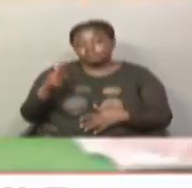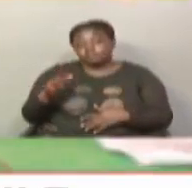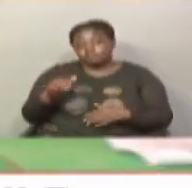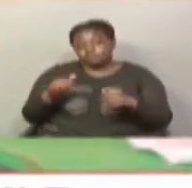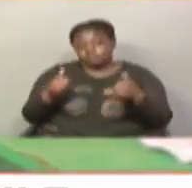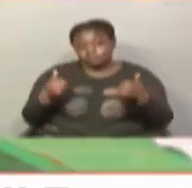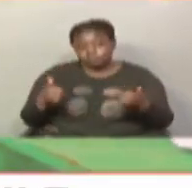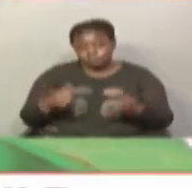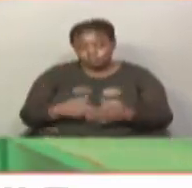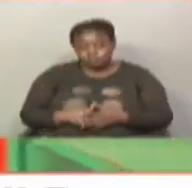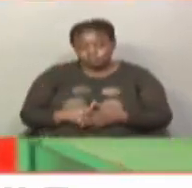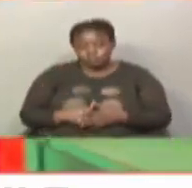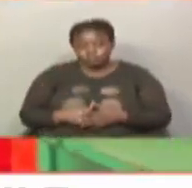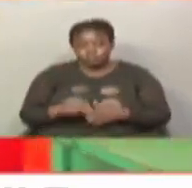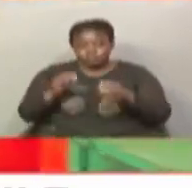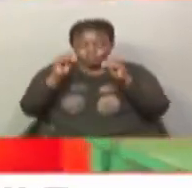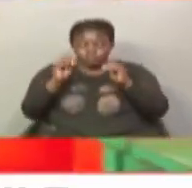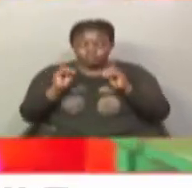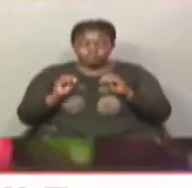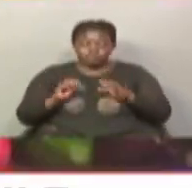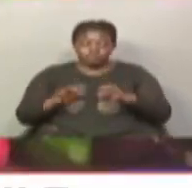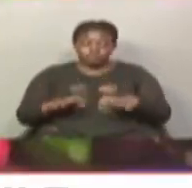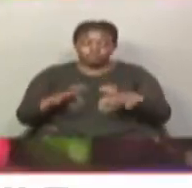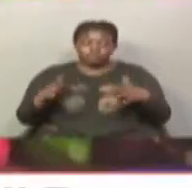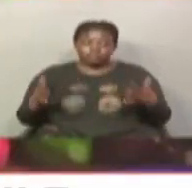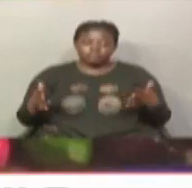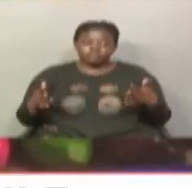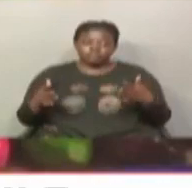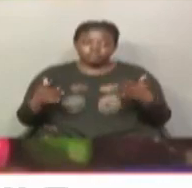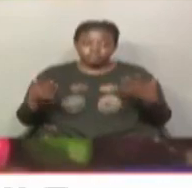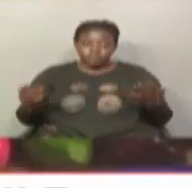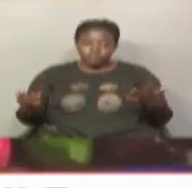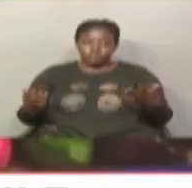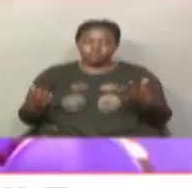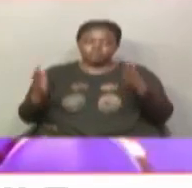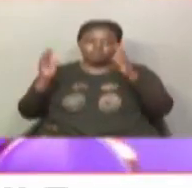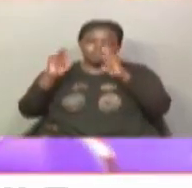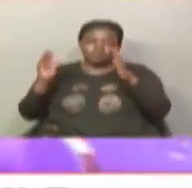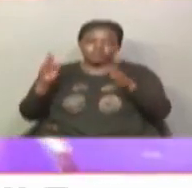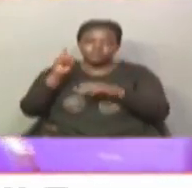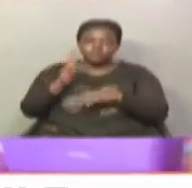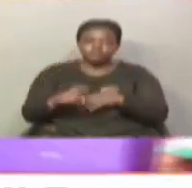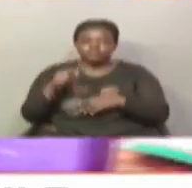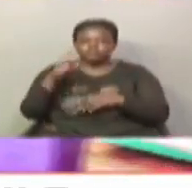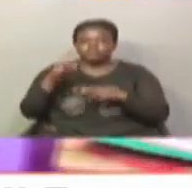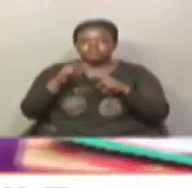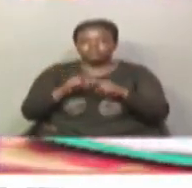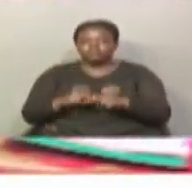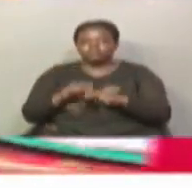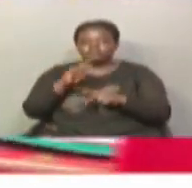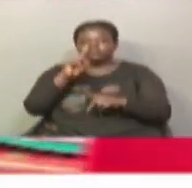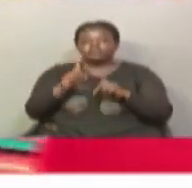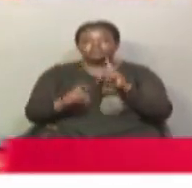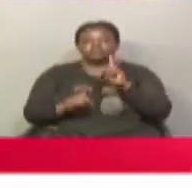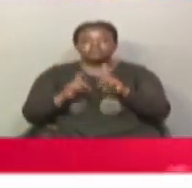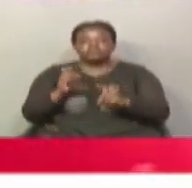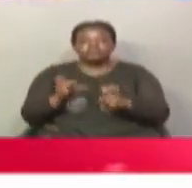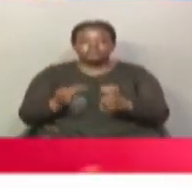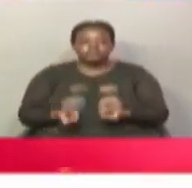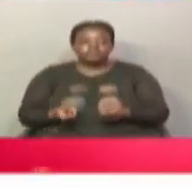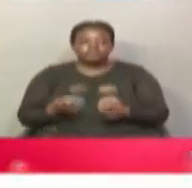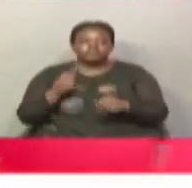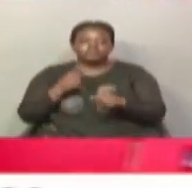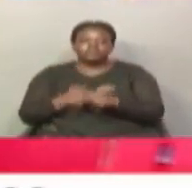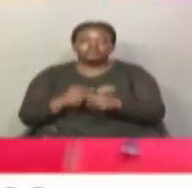bulungi nakanwa kisalo ni omusomesa mu bibiina bya wansi neyalazi bazimba omwezi okutuuka ku mutindo ogutuula Ebigezo omwana wetuba tumuzimba